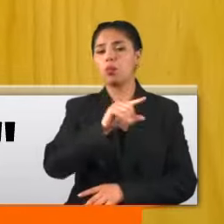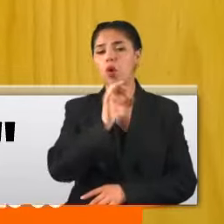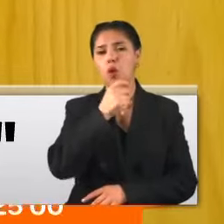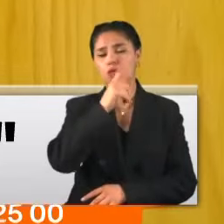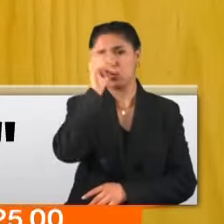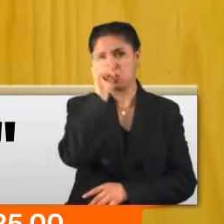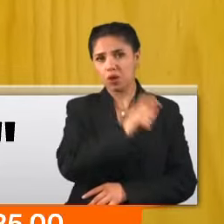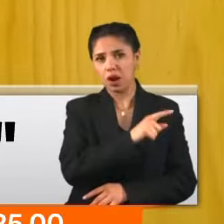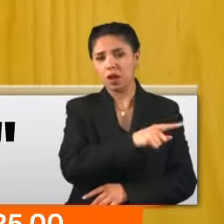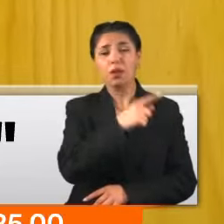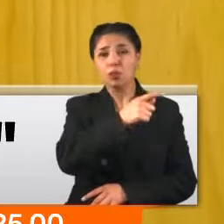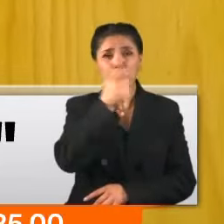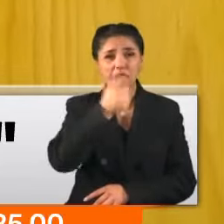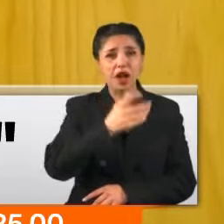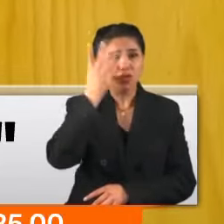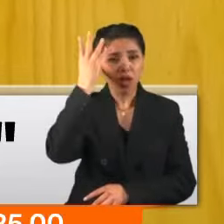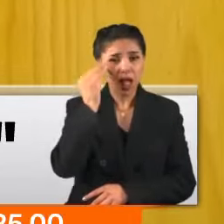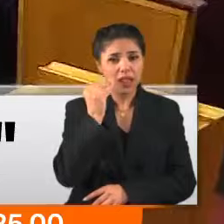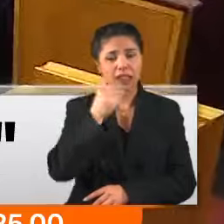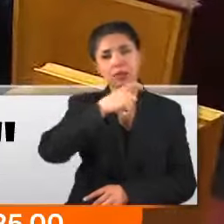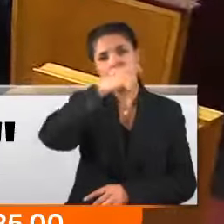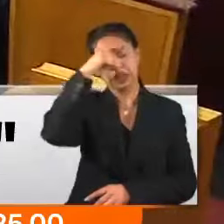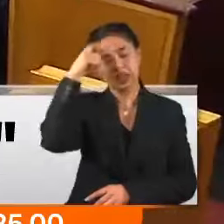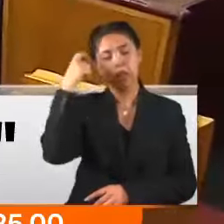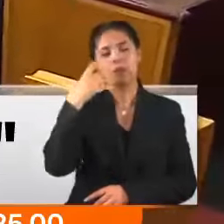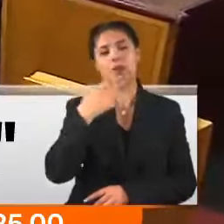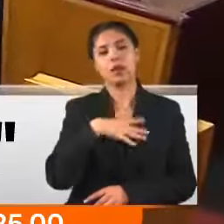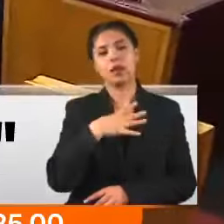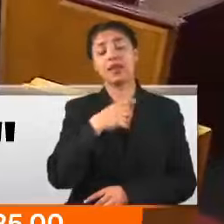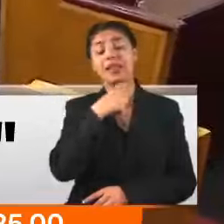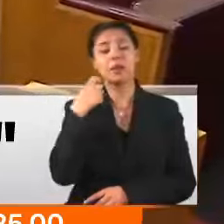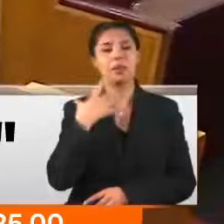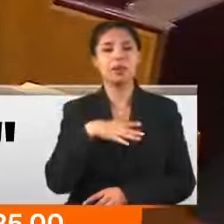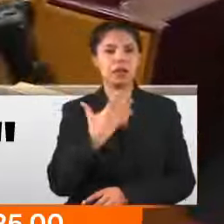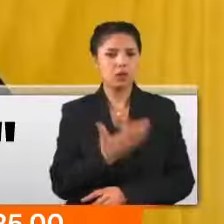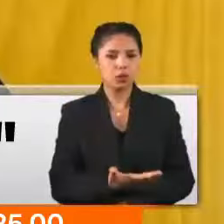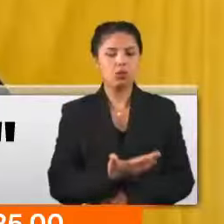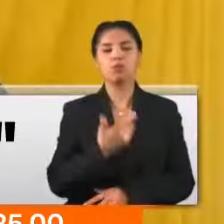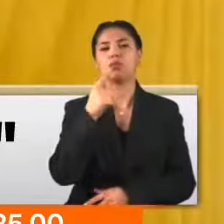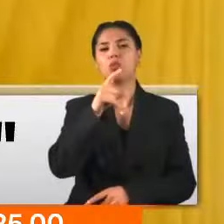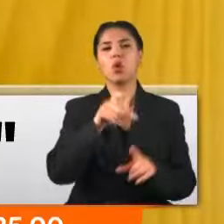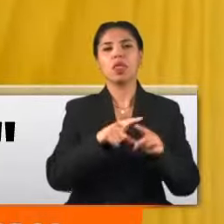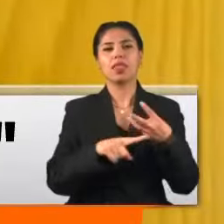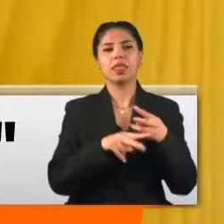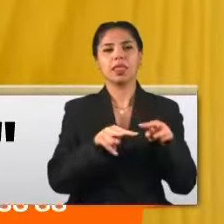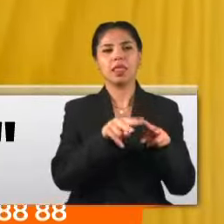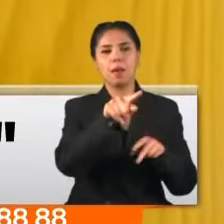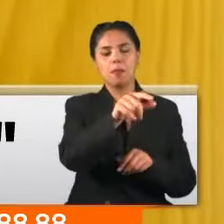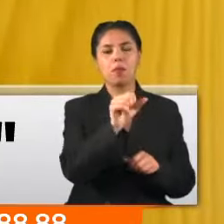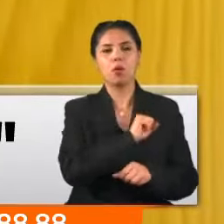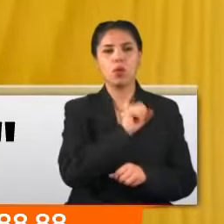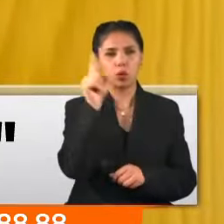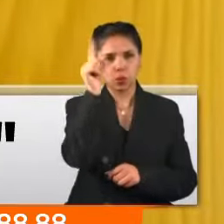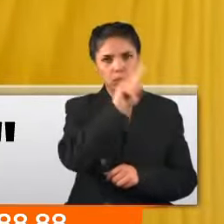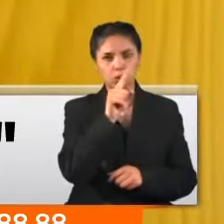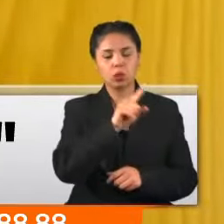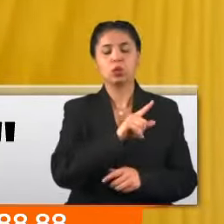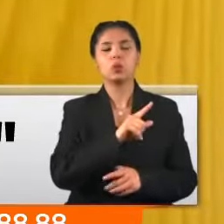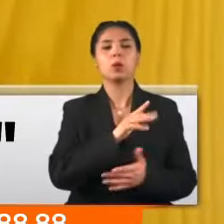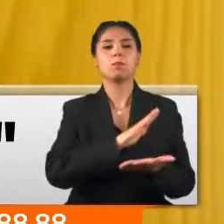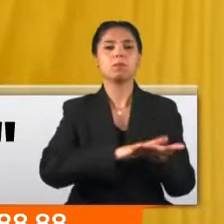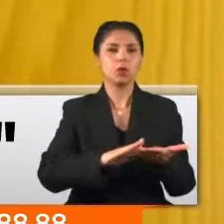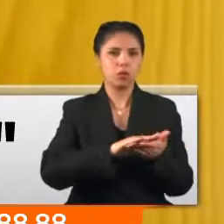bu gerçeği anlaması samimi dileğimdir. Yumuşama için önce demden korkusuyla yüzleşmesini, Türk milleti